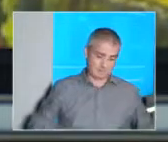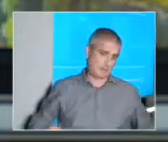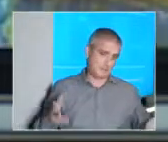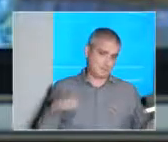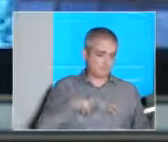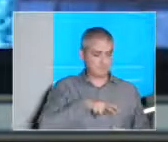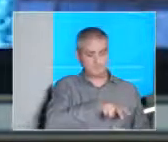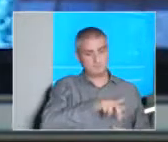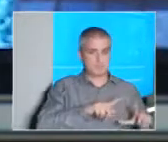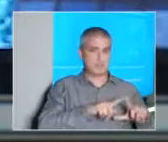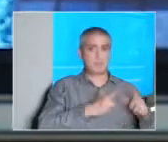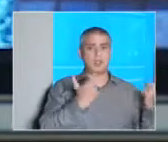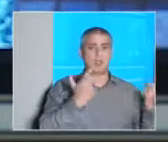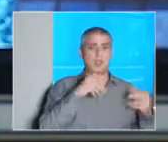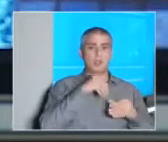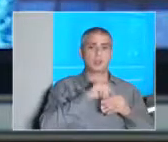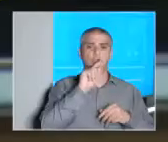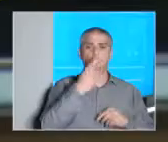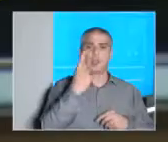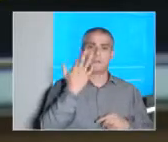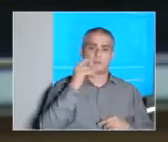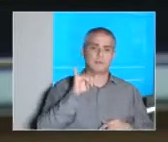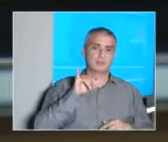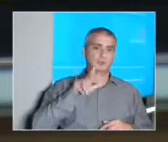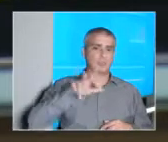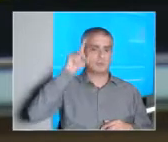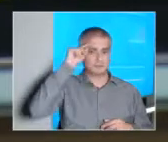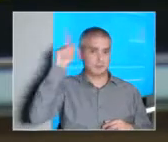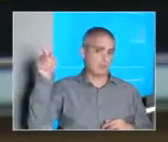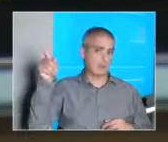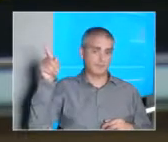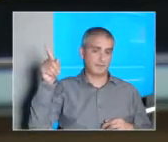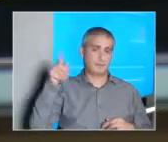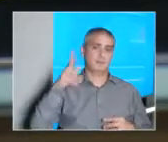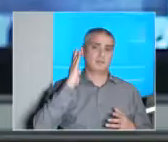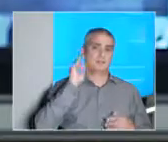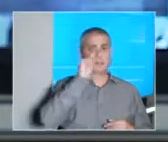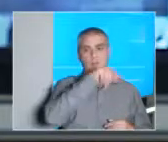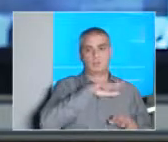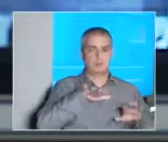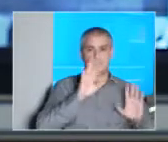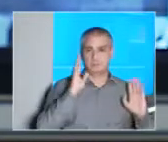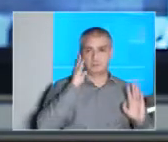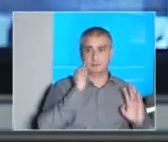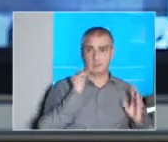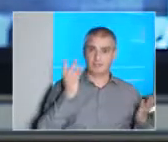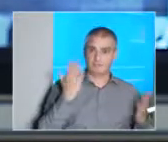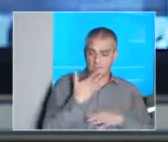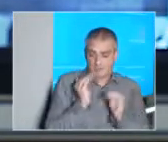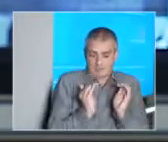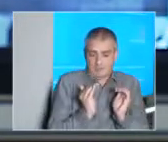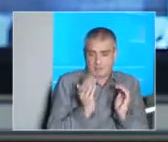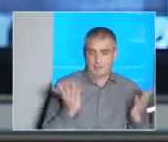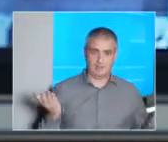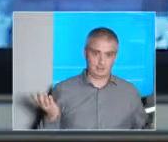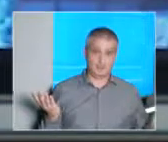יכול להיכנס לבריכה, תוך שעה מהרגע שהיית בצפון תל אביב, אתה יכול להיות במים. זה כל הכיף. מדינה קטנה